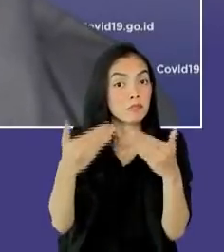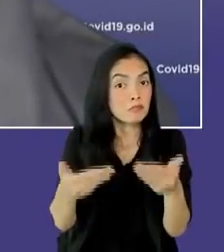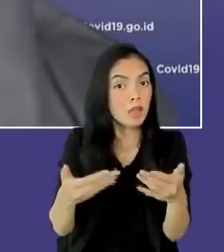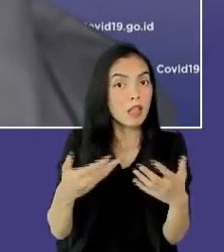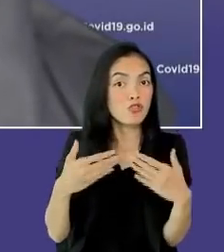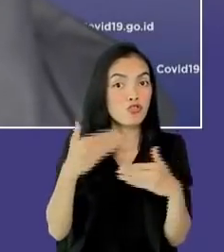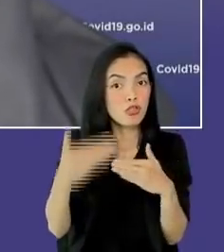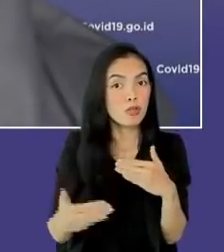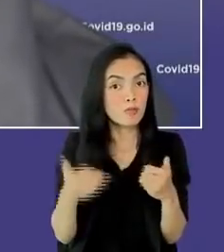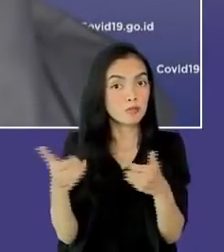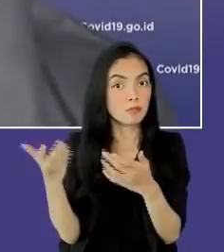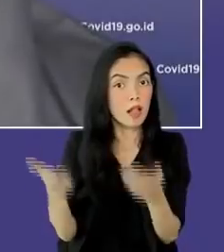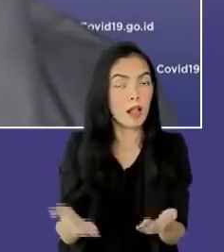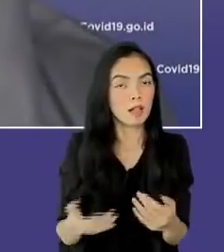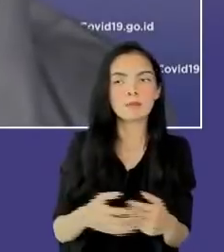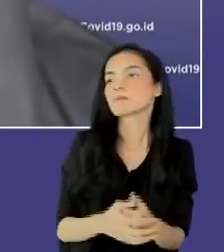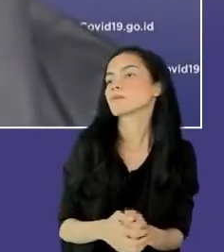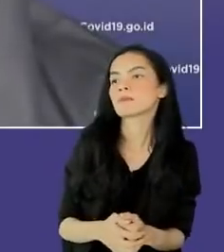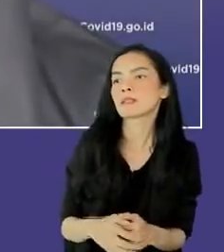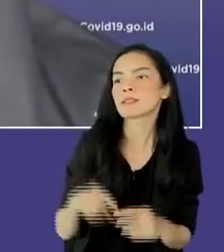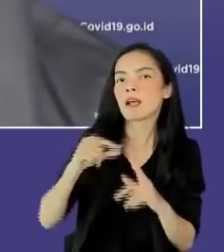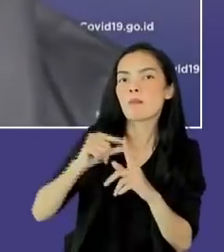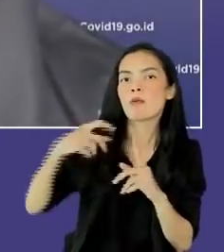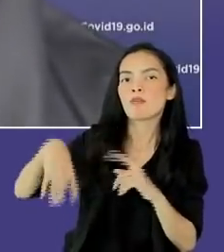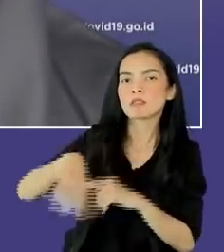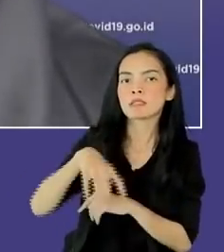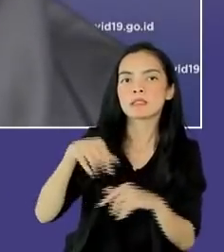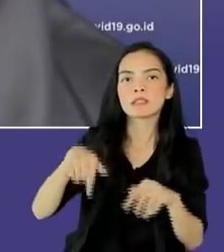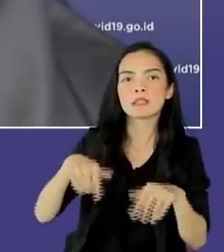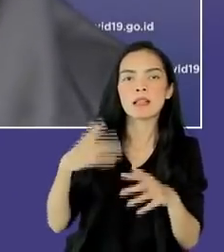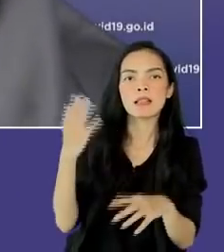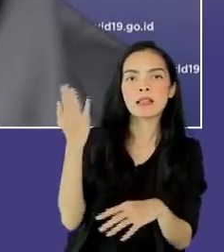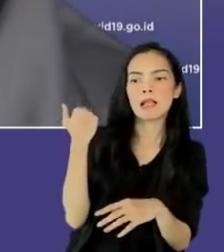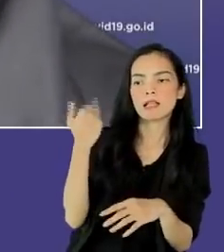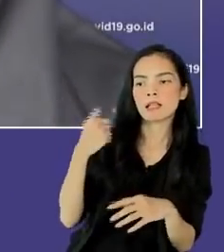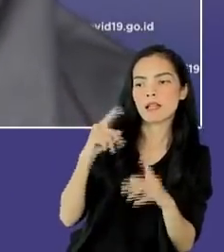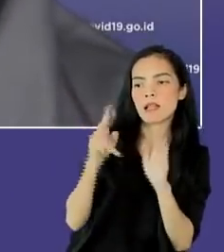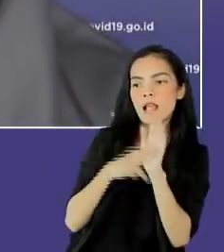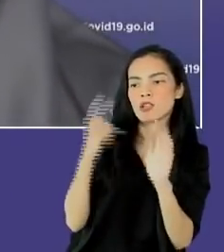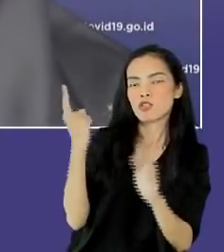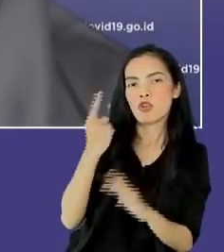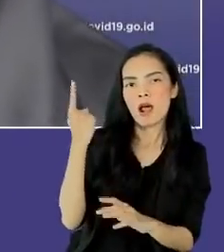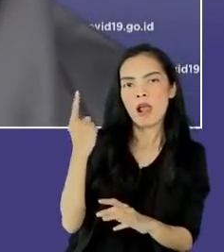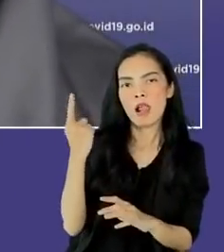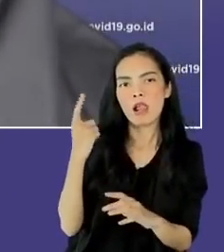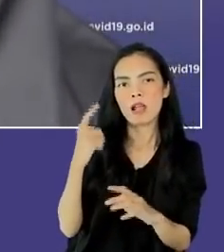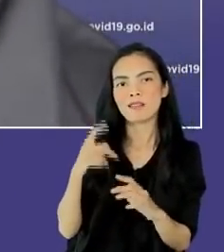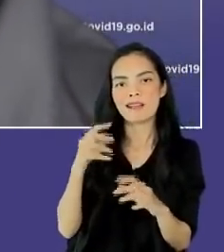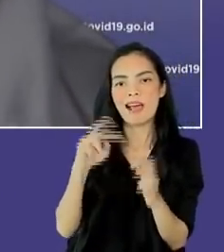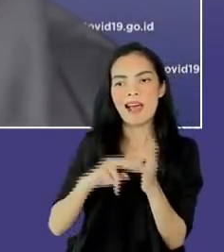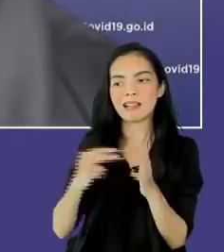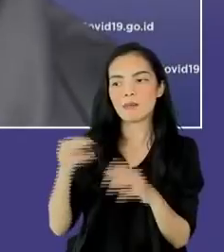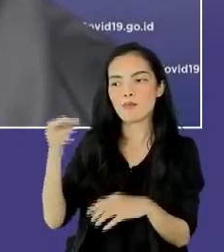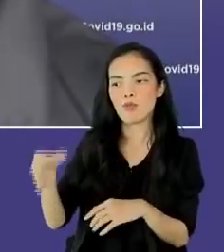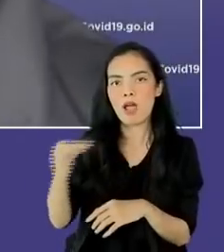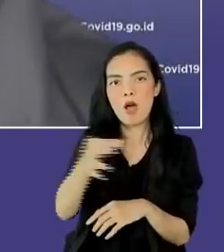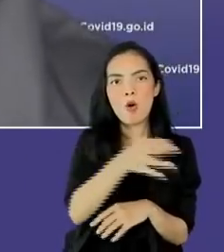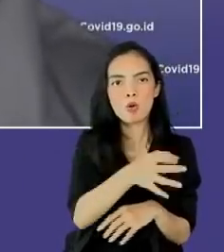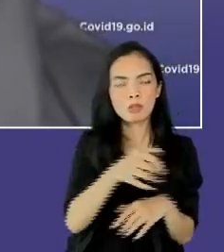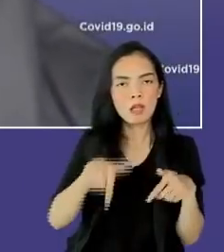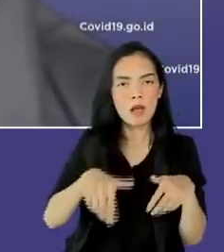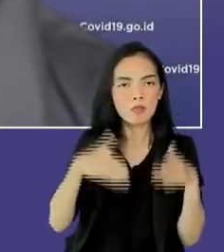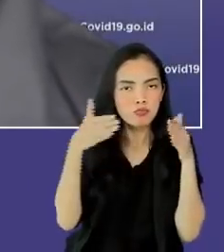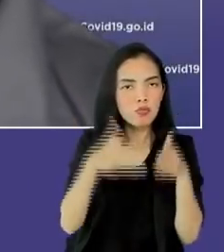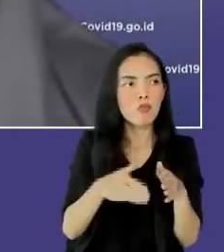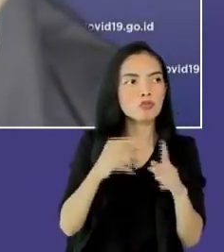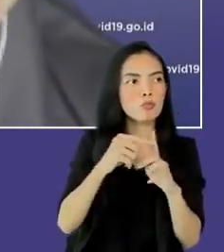dilanjutkan. Kita lanjut tadi ke level provinsi sekarang, Dokter Lula. Jadi kalau tadi sudah level nasional, levelnya pulau, sekarang kita masuk ke